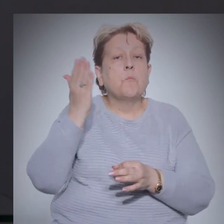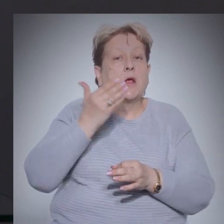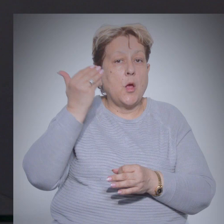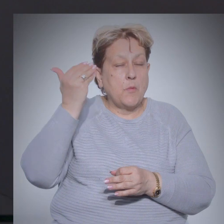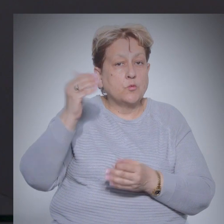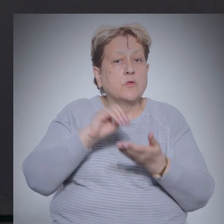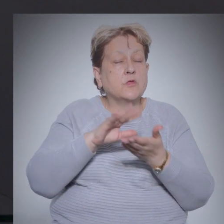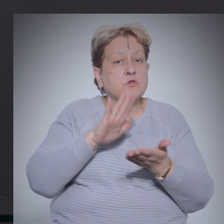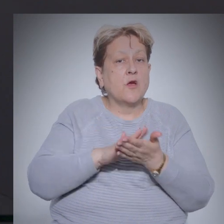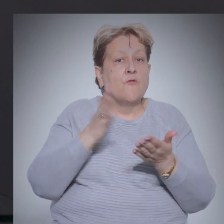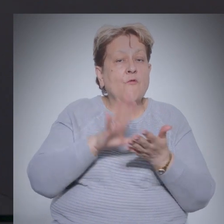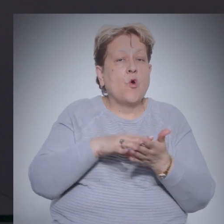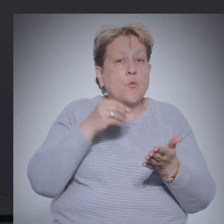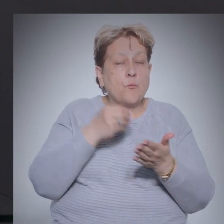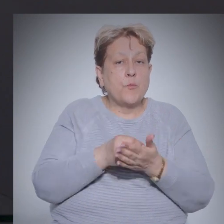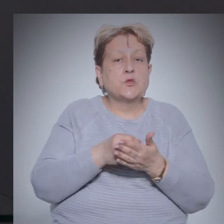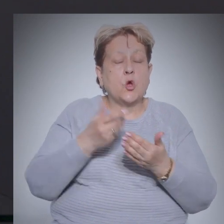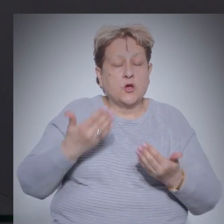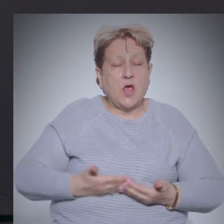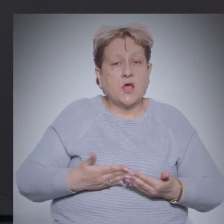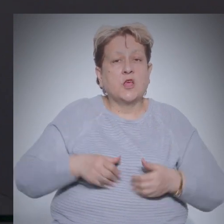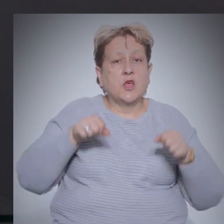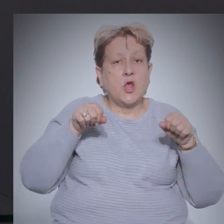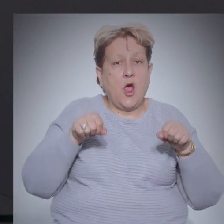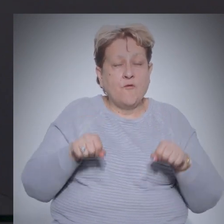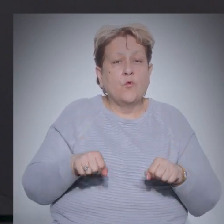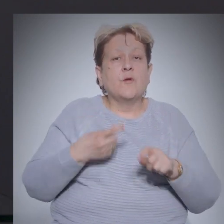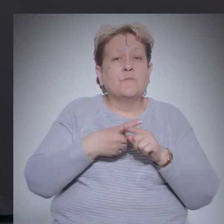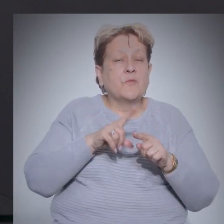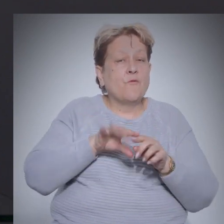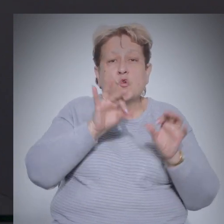դատարանի, մեկնաբանող նշված են որպես կյանքի